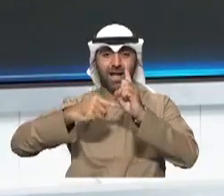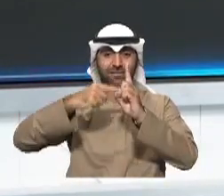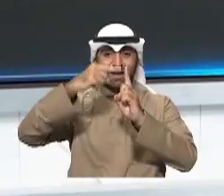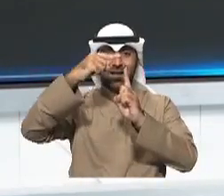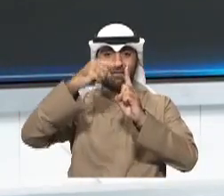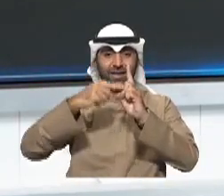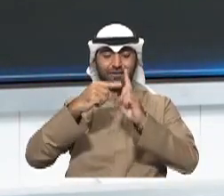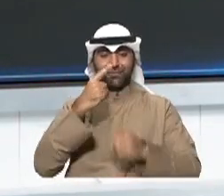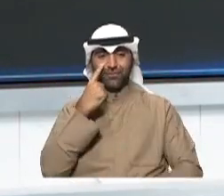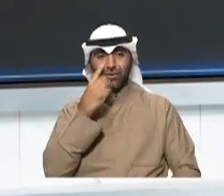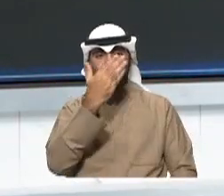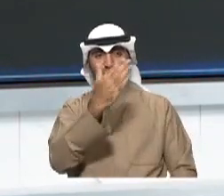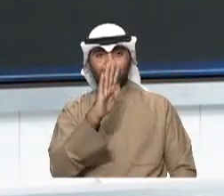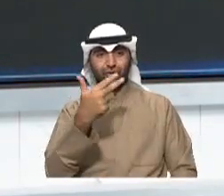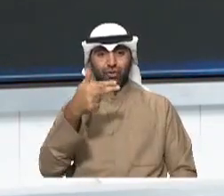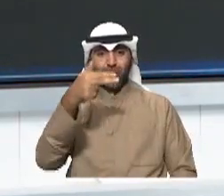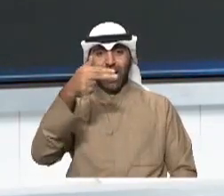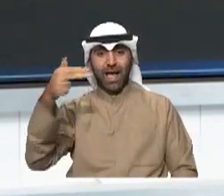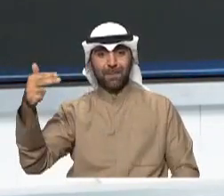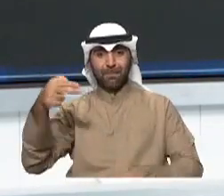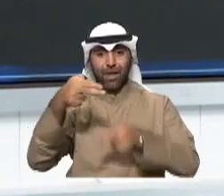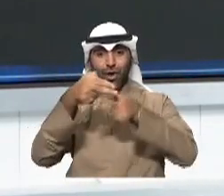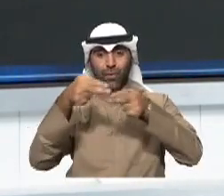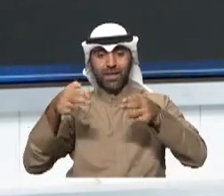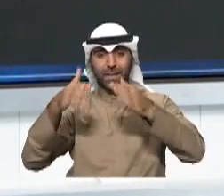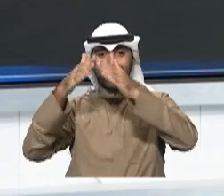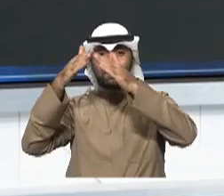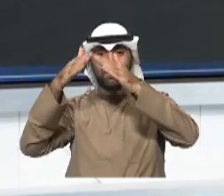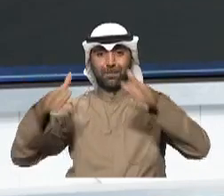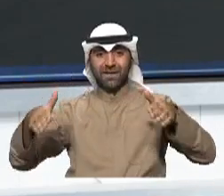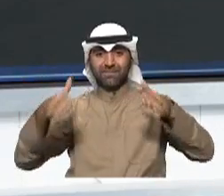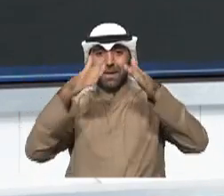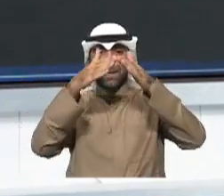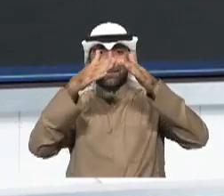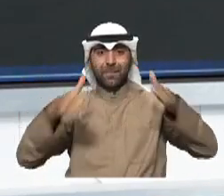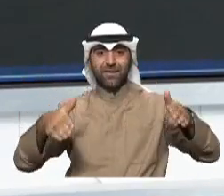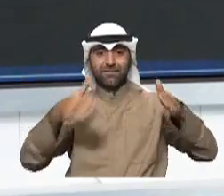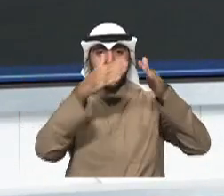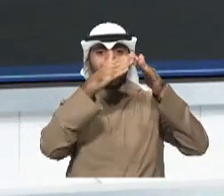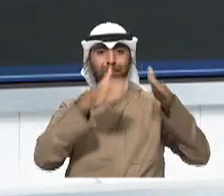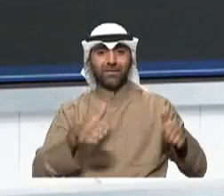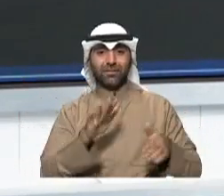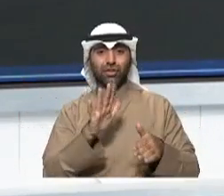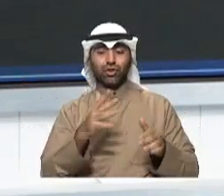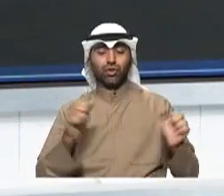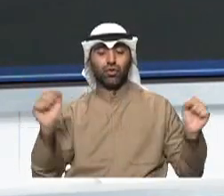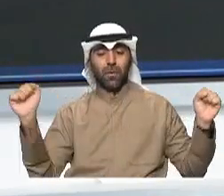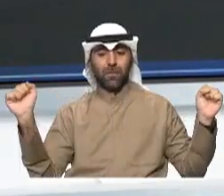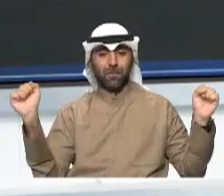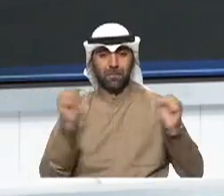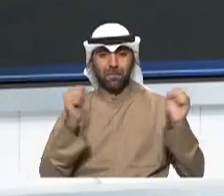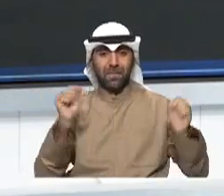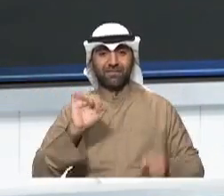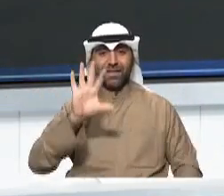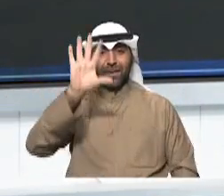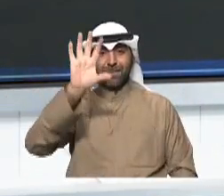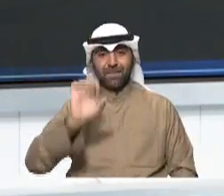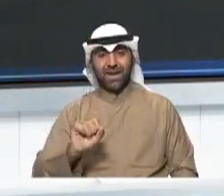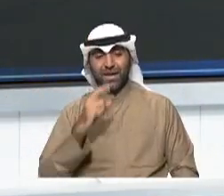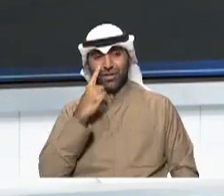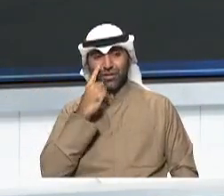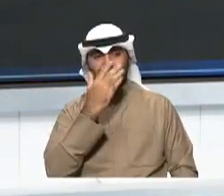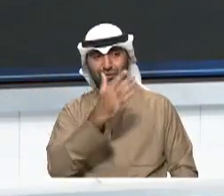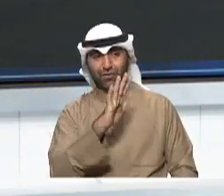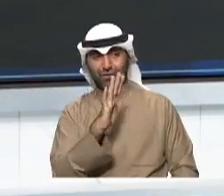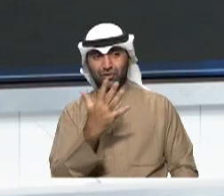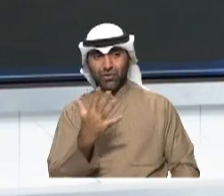الغربية من دولة الكويت. 13 درجة مئوية في منطقتي شقاية والسالمي، الرياح شمالية غربية خفيفة إلى معتدلة السرعة